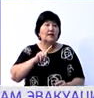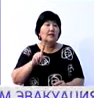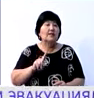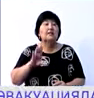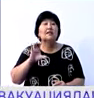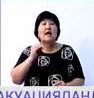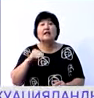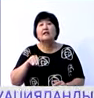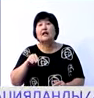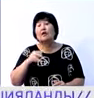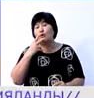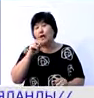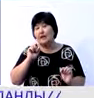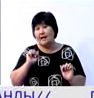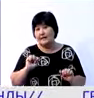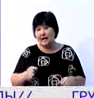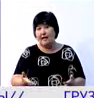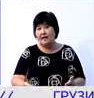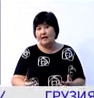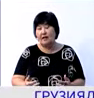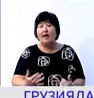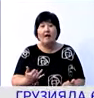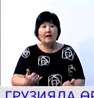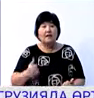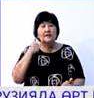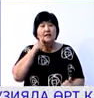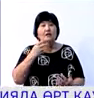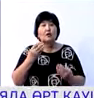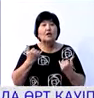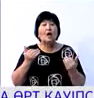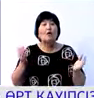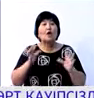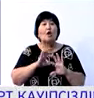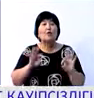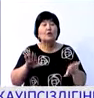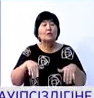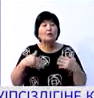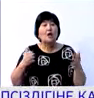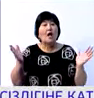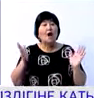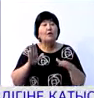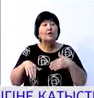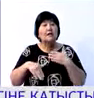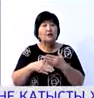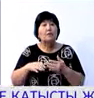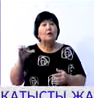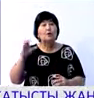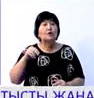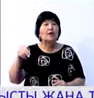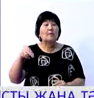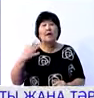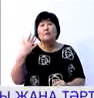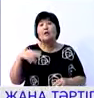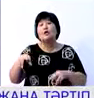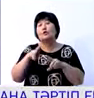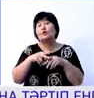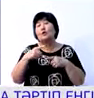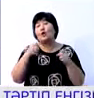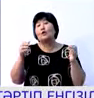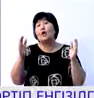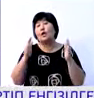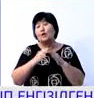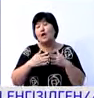сайтынан көре аласыздар. Ал қазір ертеңге арналған ауа райы болжамын ұсынамыз. Ауа райы дерегіндемеушісі Сұлтан Плаза 5 жұлдызды қонақ